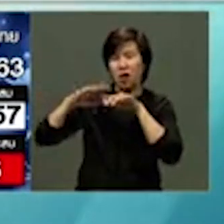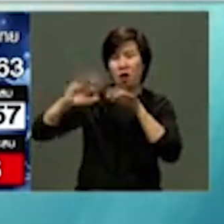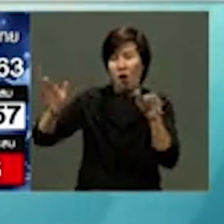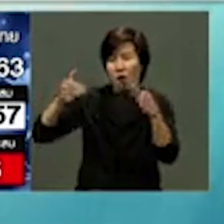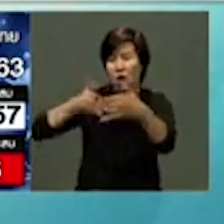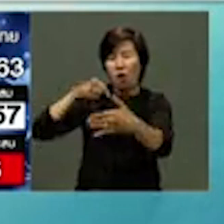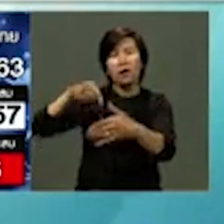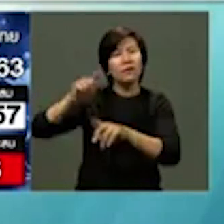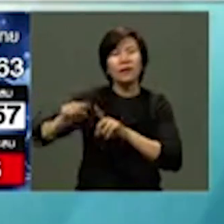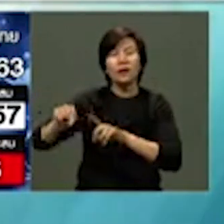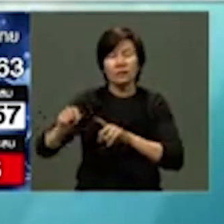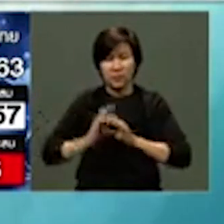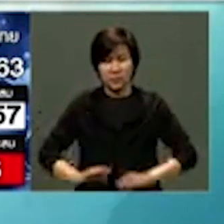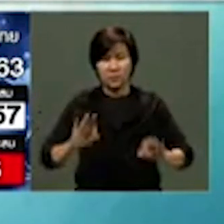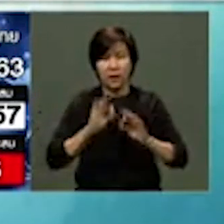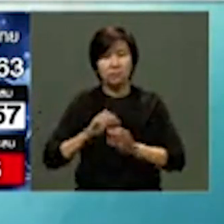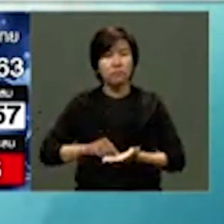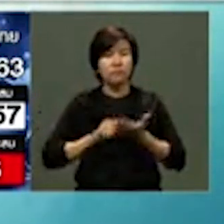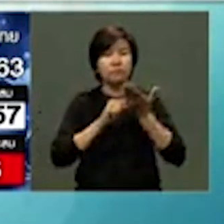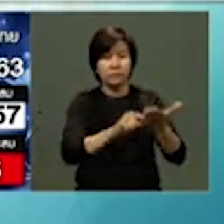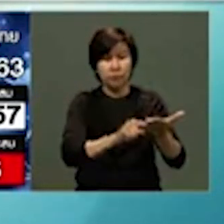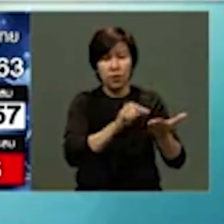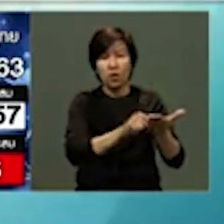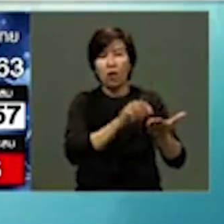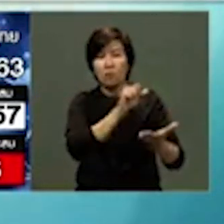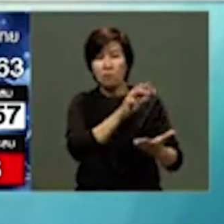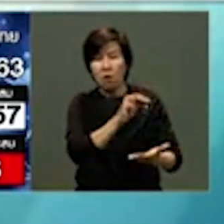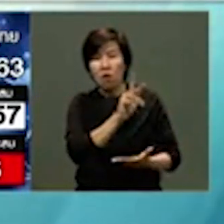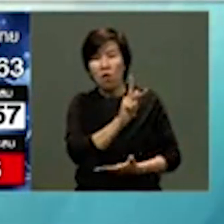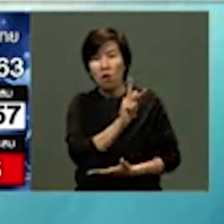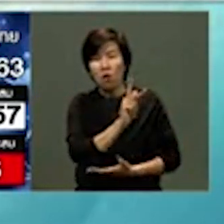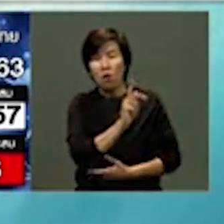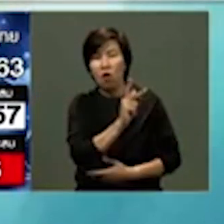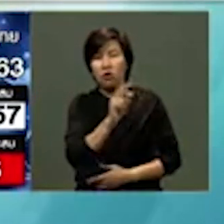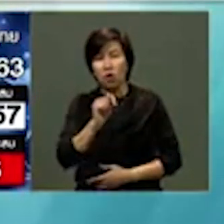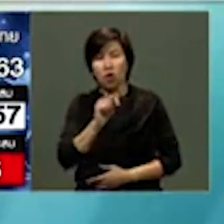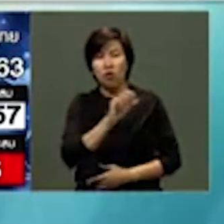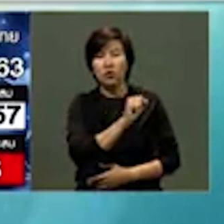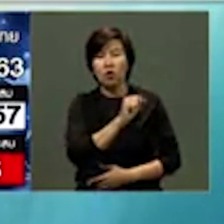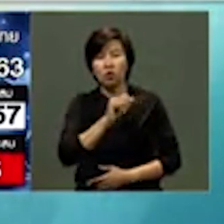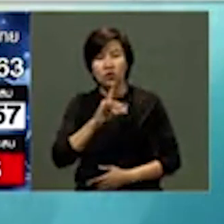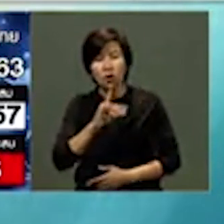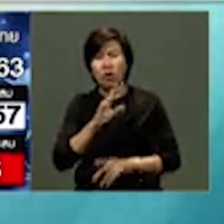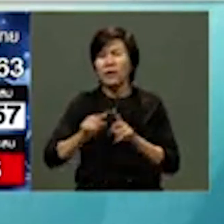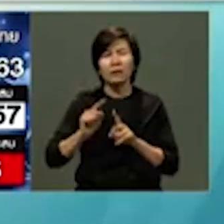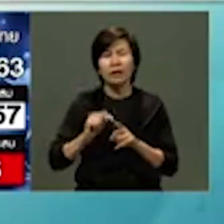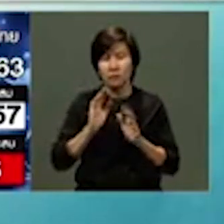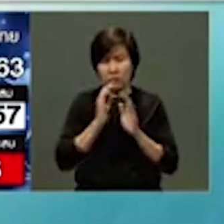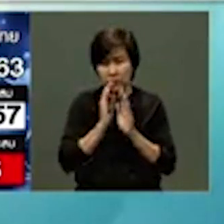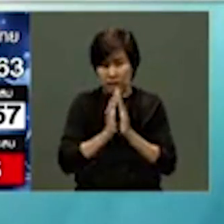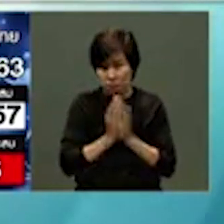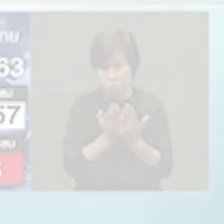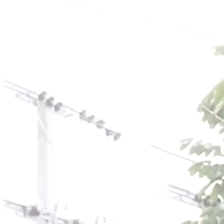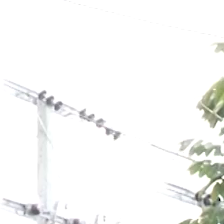ที่ผ่านแอปไทยชนะหรือจดบันทึกรายงานเข้าออกแทนได้ครับรวมทั้งจะต้องมีการตรวจหาเชื้อโควิดในกลุ่ม